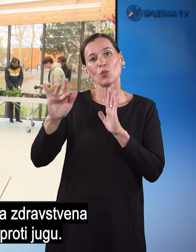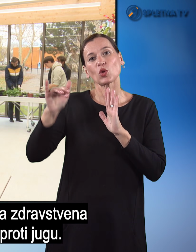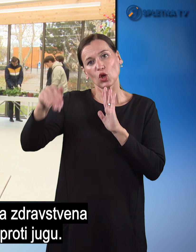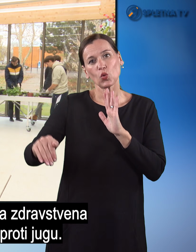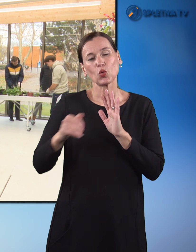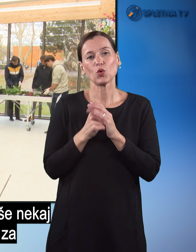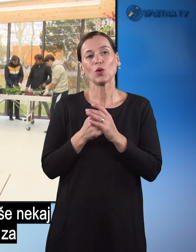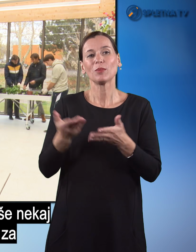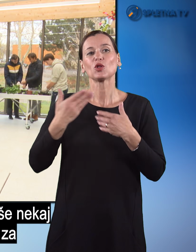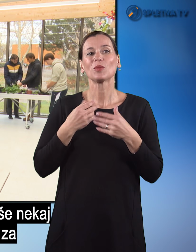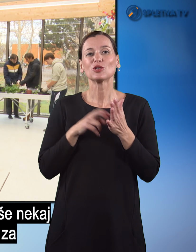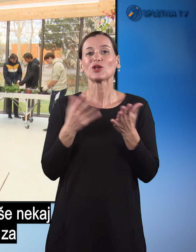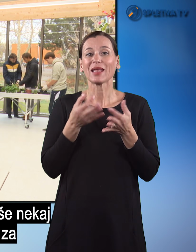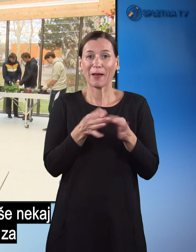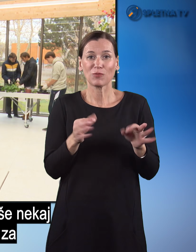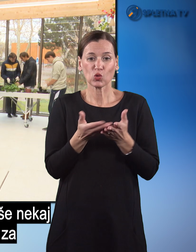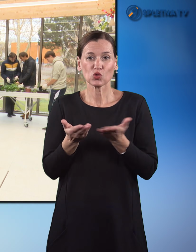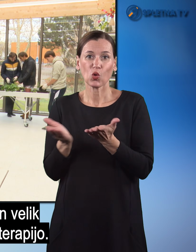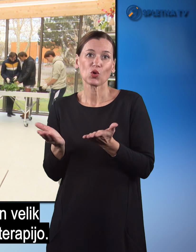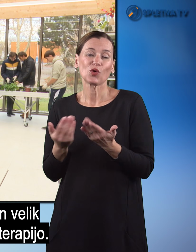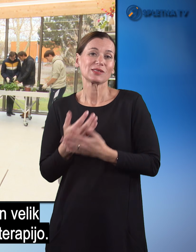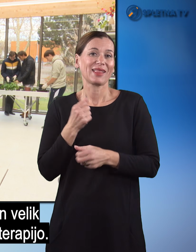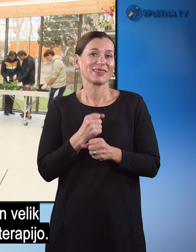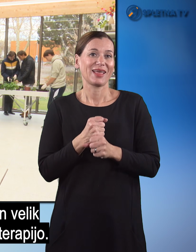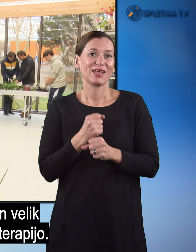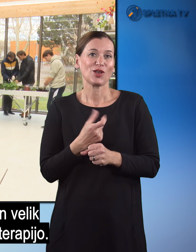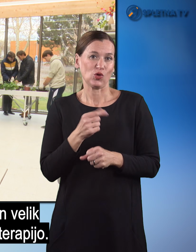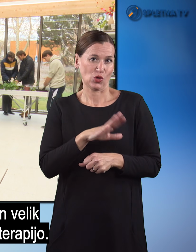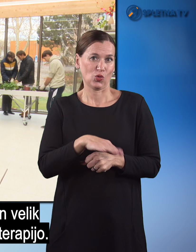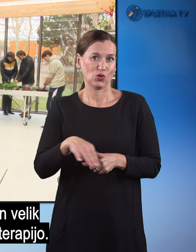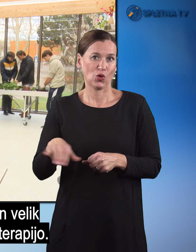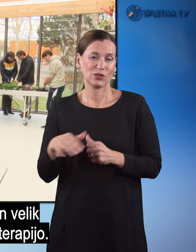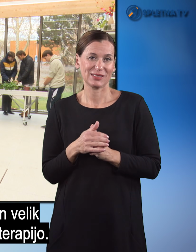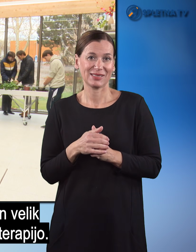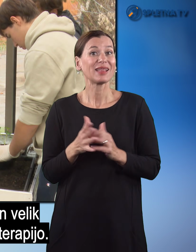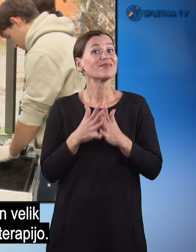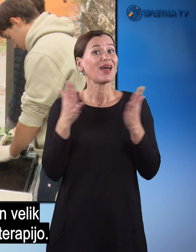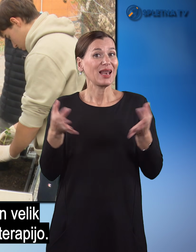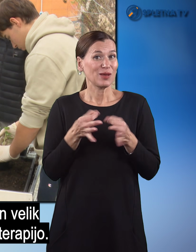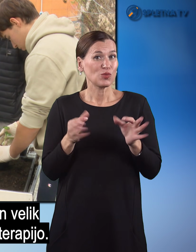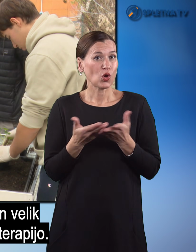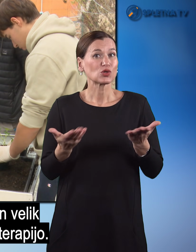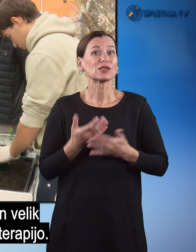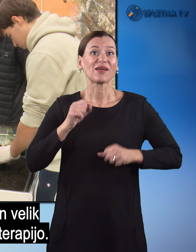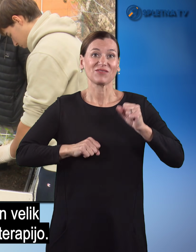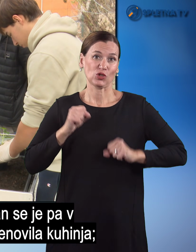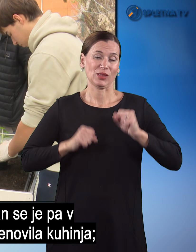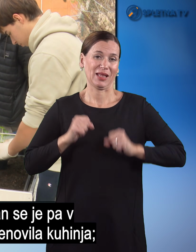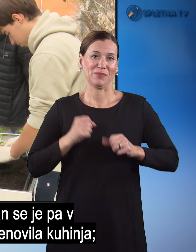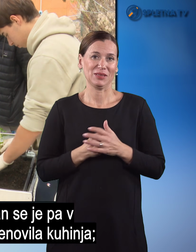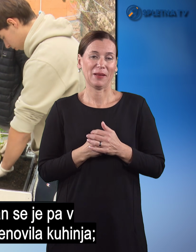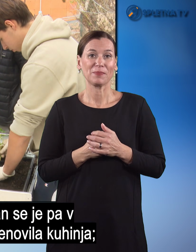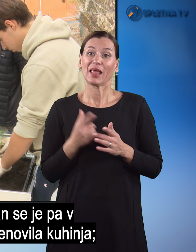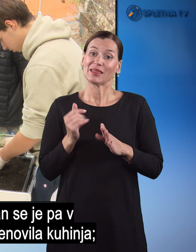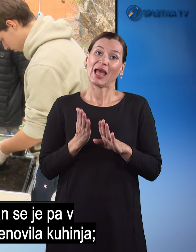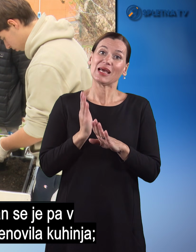proti jugu, pridobilo se je še nekaj prostorov za delo z otroci in velik prostor za fizioterapijo. Na